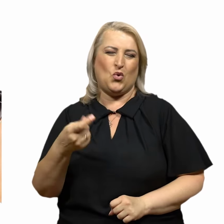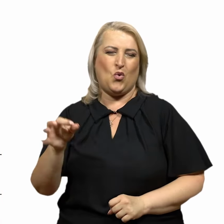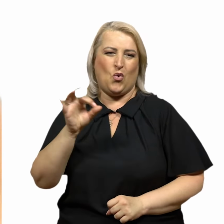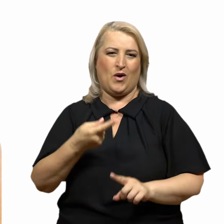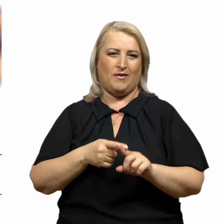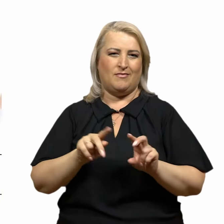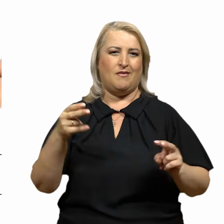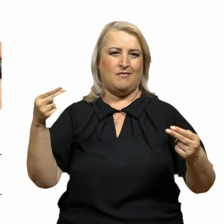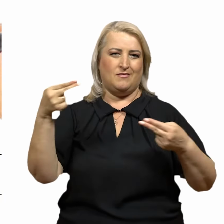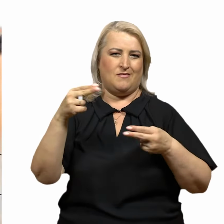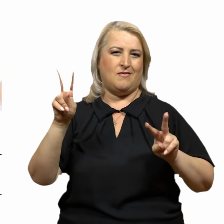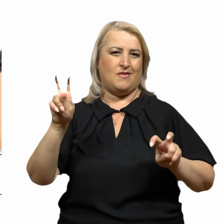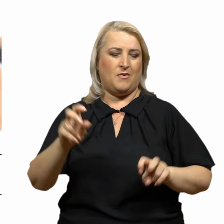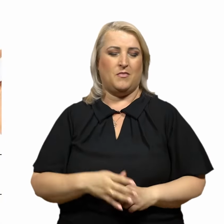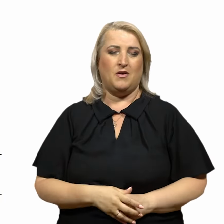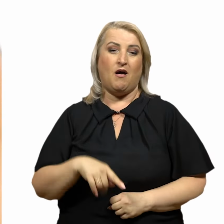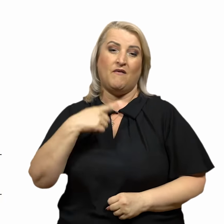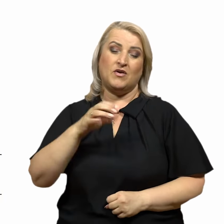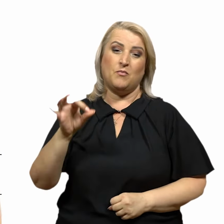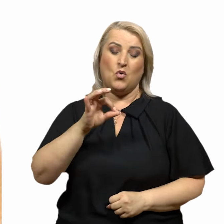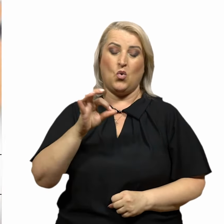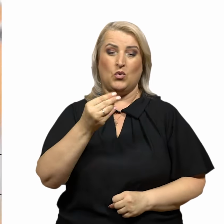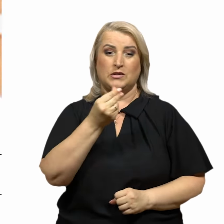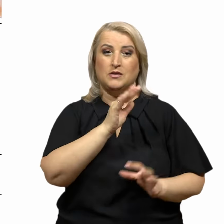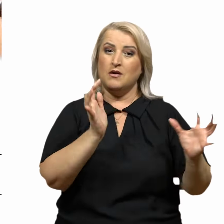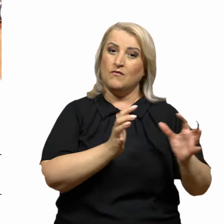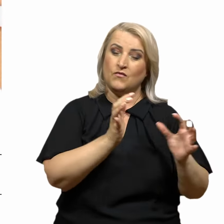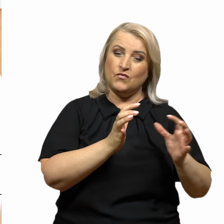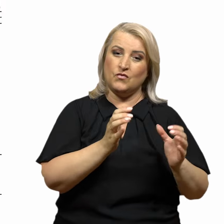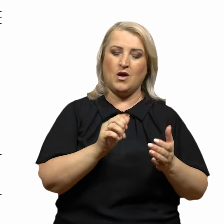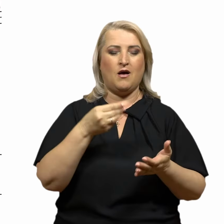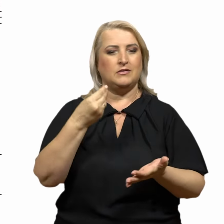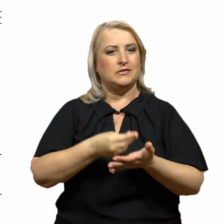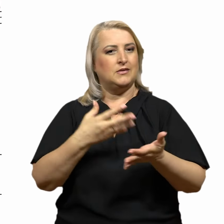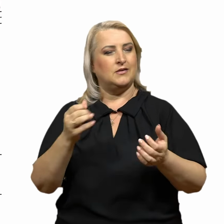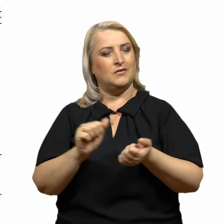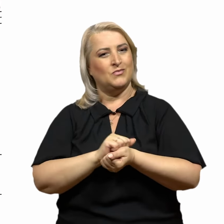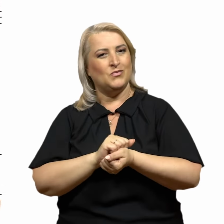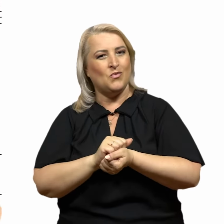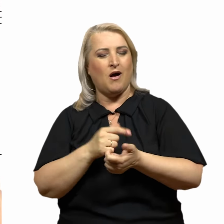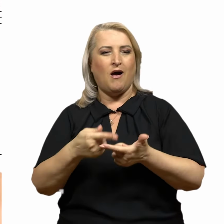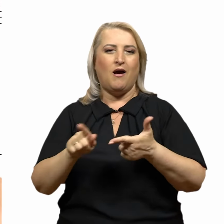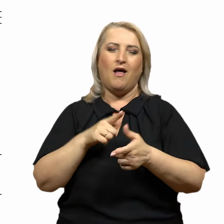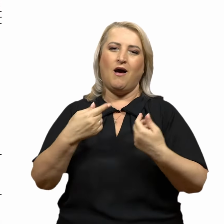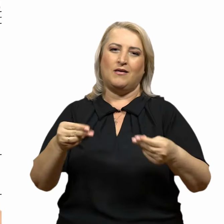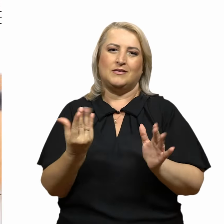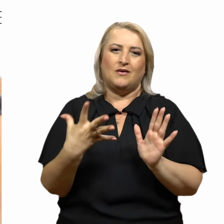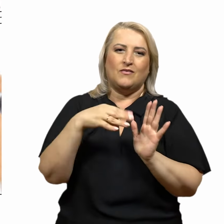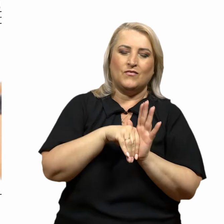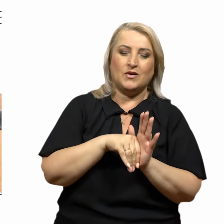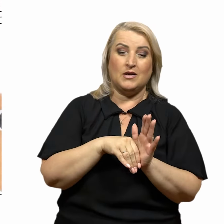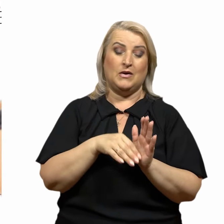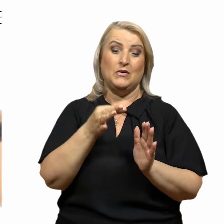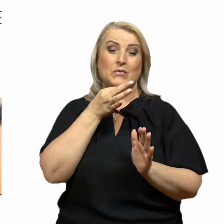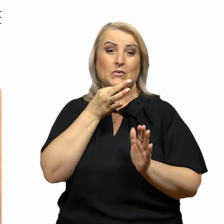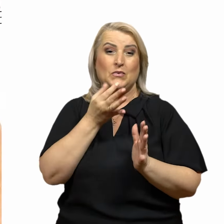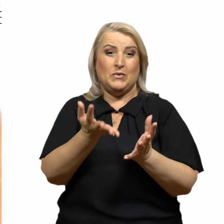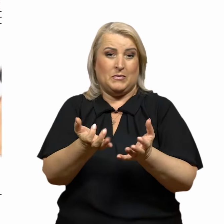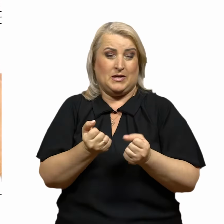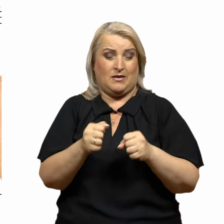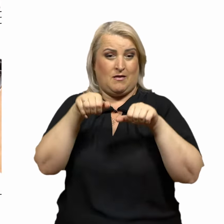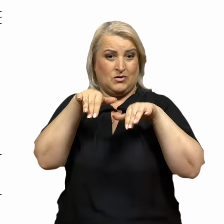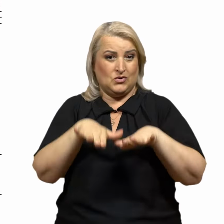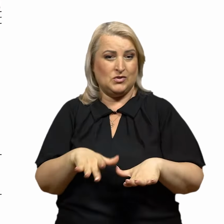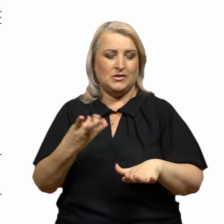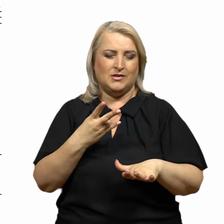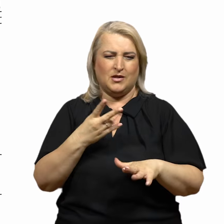această temă. Fie că vorbim despre depozite, hârtii de valoare sau alte investiții, înainte de a lua o decizie, trebuie să ne documentăm